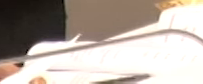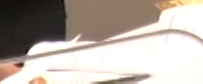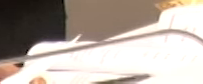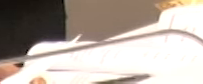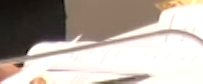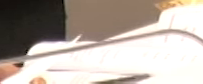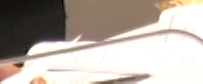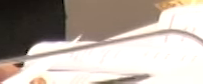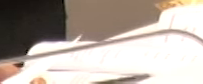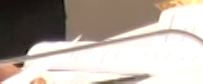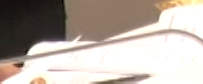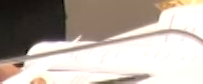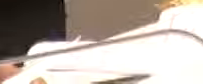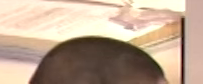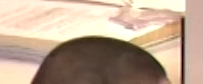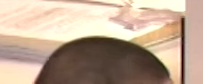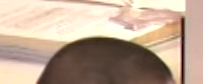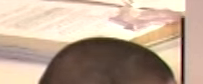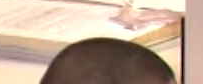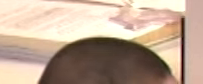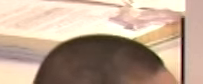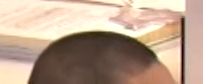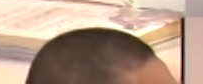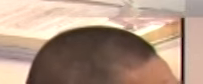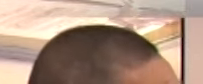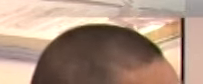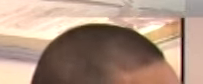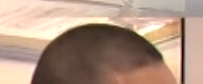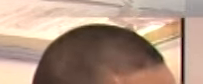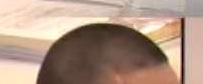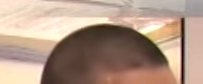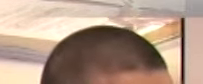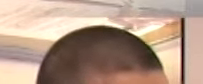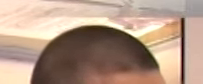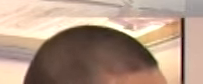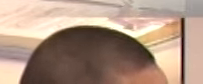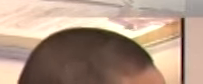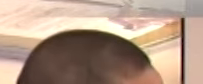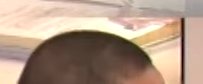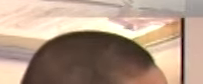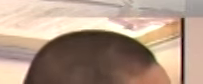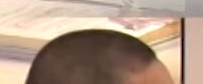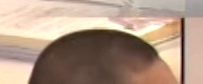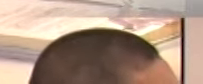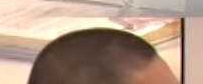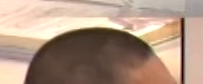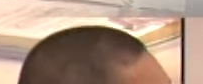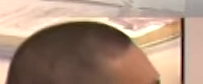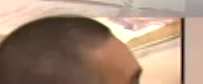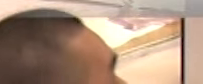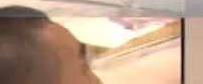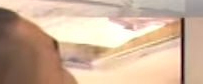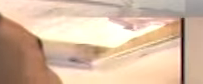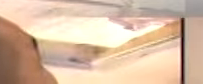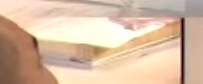การวิสามัญพิจารณาเสร็จแล้วนายมงคลสุรสัจจะประธานวุฒิสภาเป็นประธานการประชุมโดยที่ประชุม